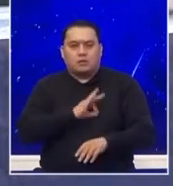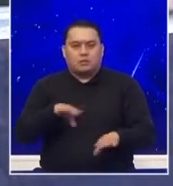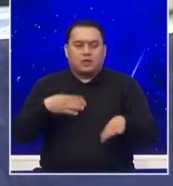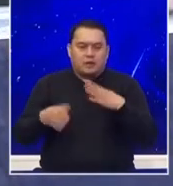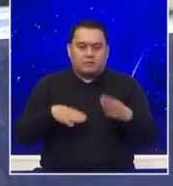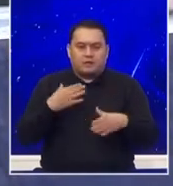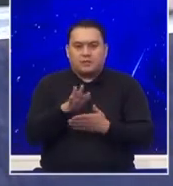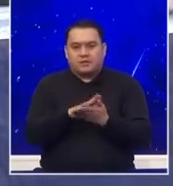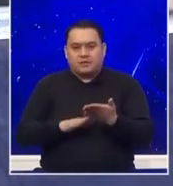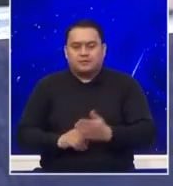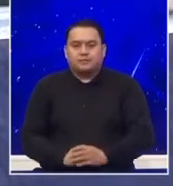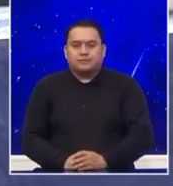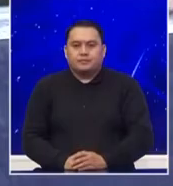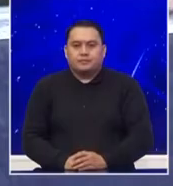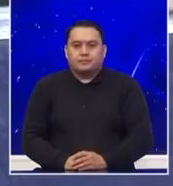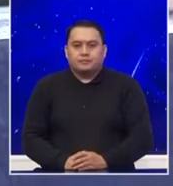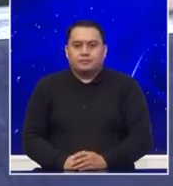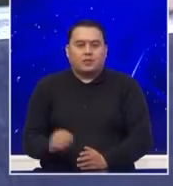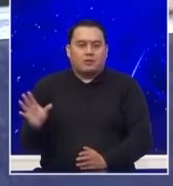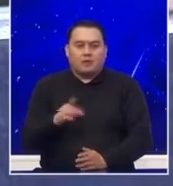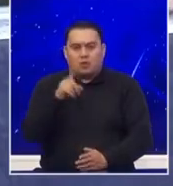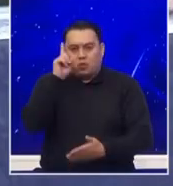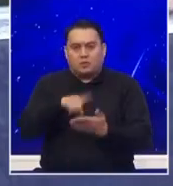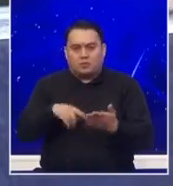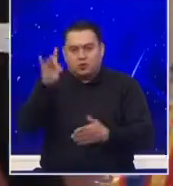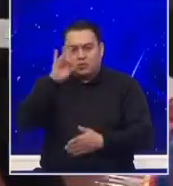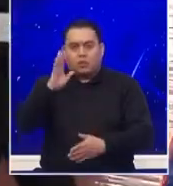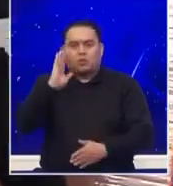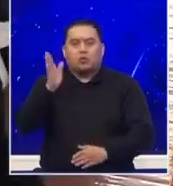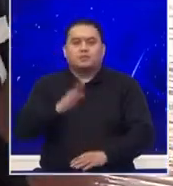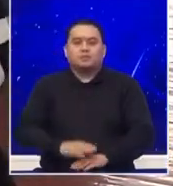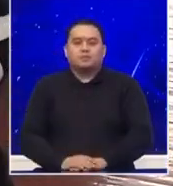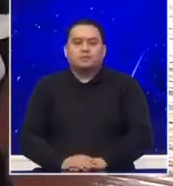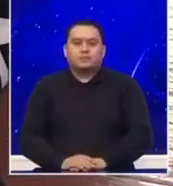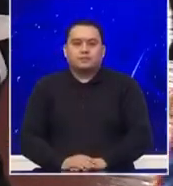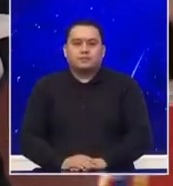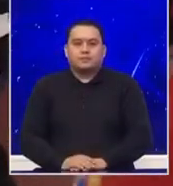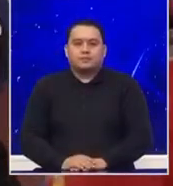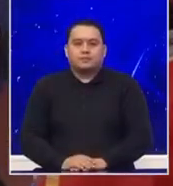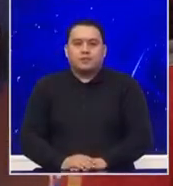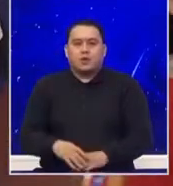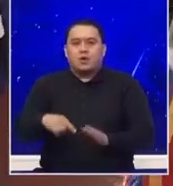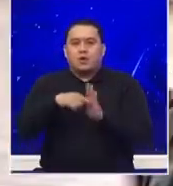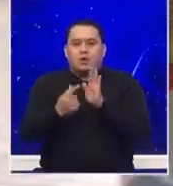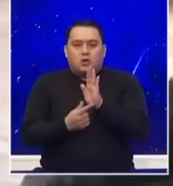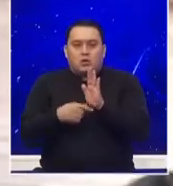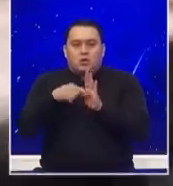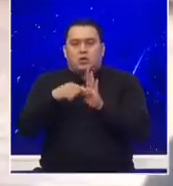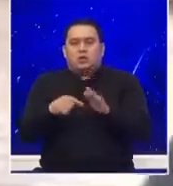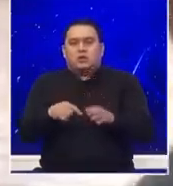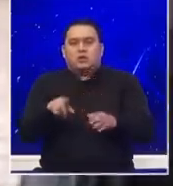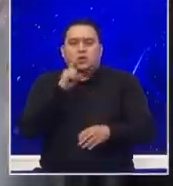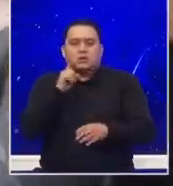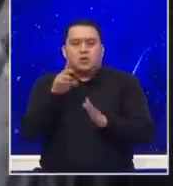жатыр. Бәрі ойдағылай болса, бұрынша чемпион боламыз. Облыс құрамасы 15-17 жас аралығындағы боксшылармен